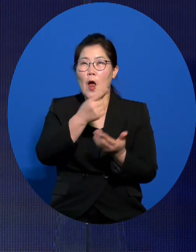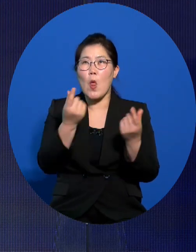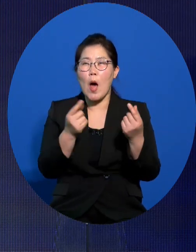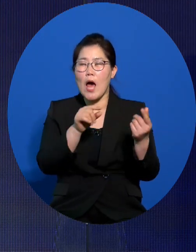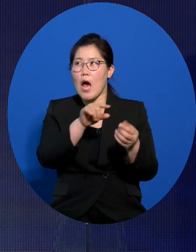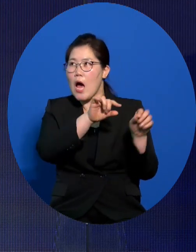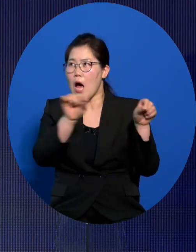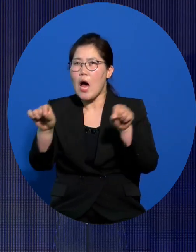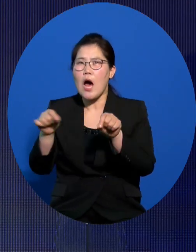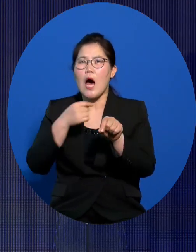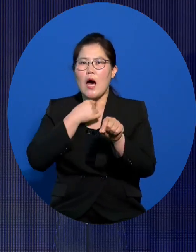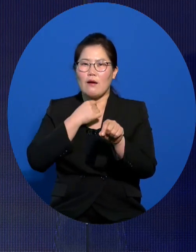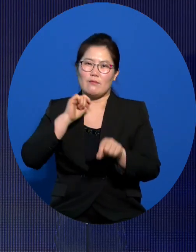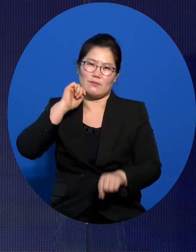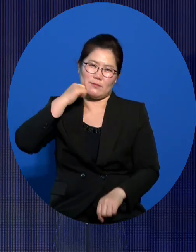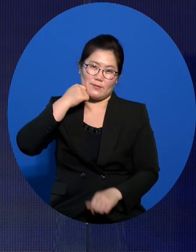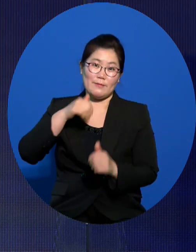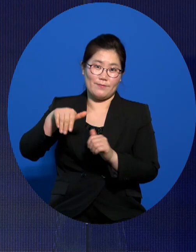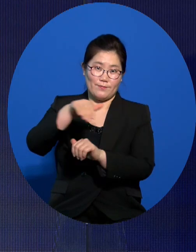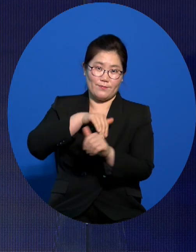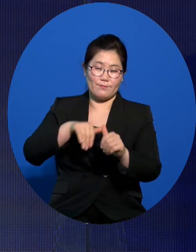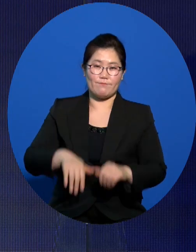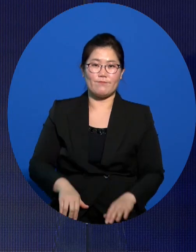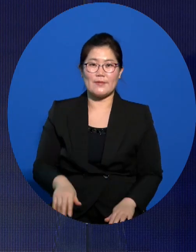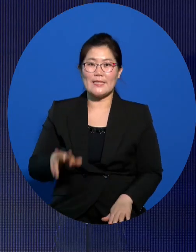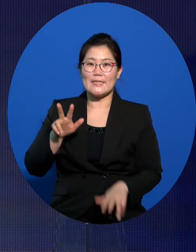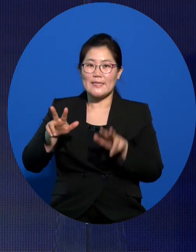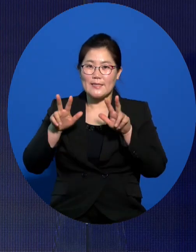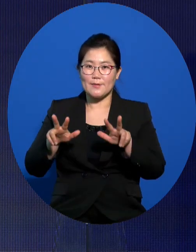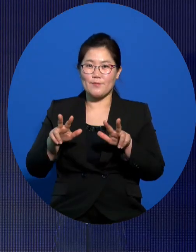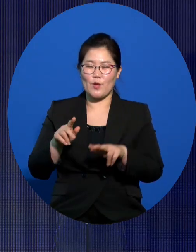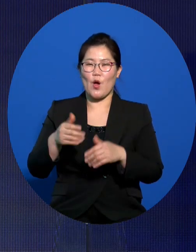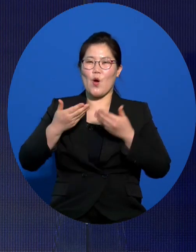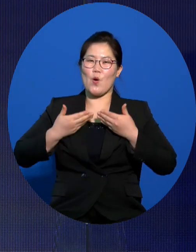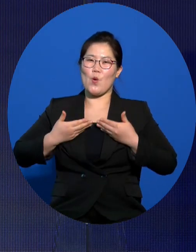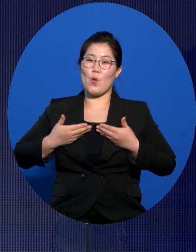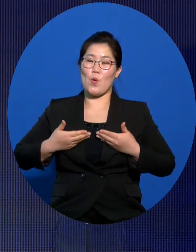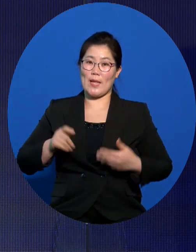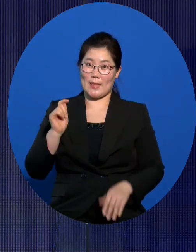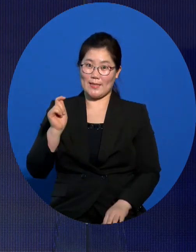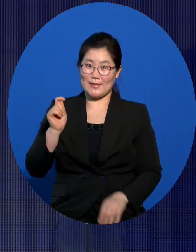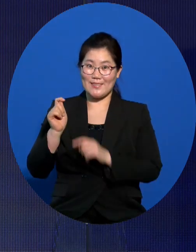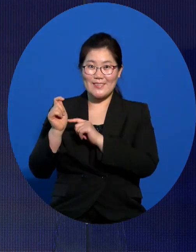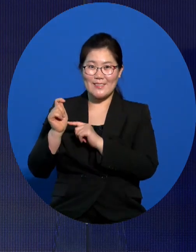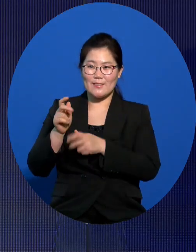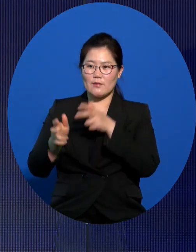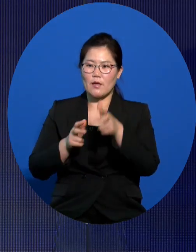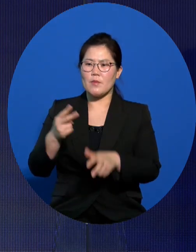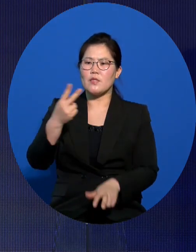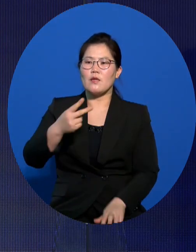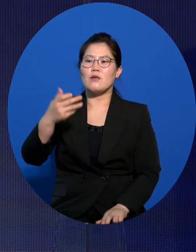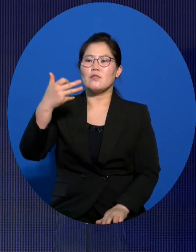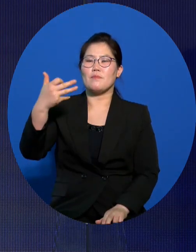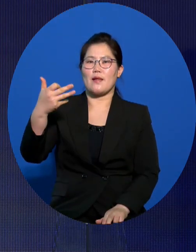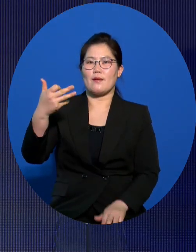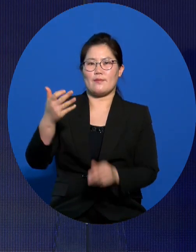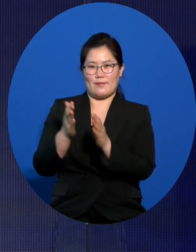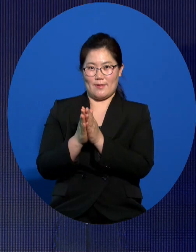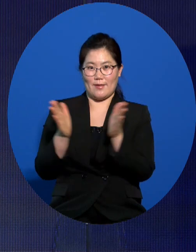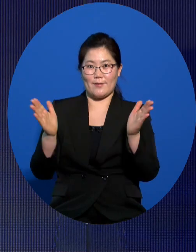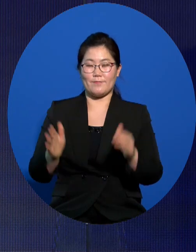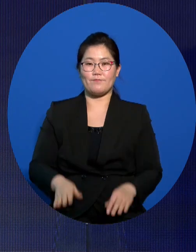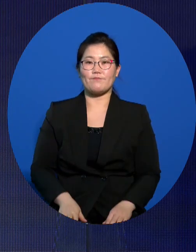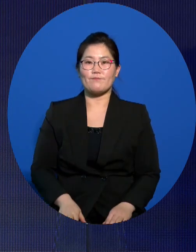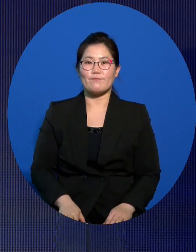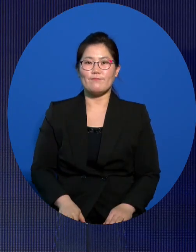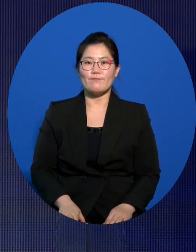these types of platforms was difficult. But in 2018, we launched the 고요한 taxi service. At